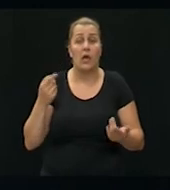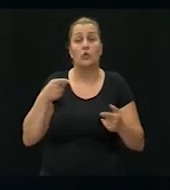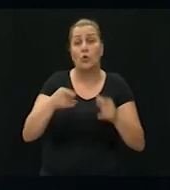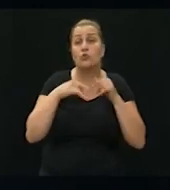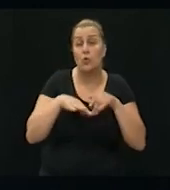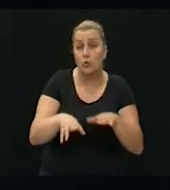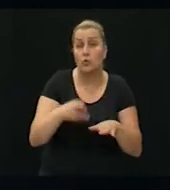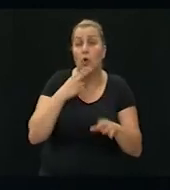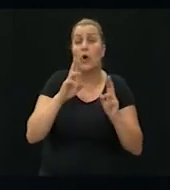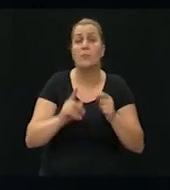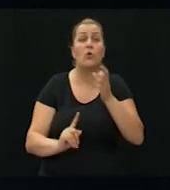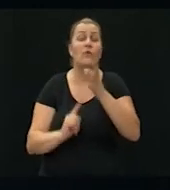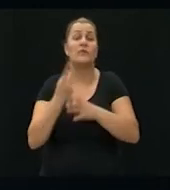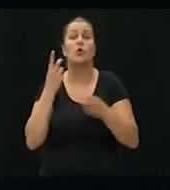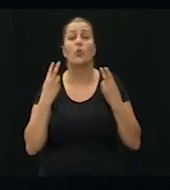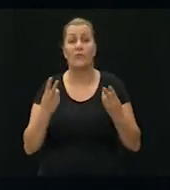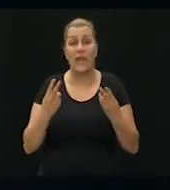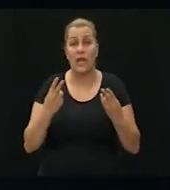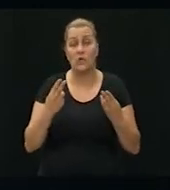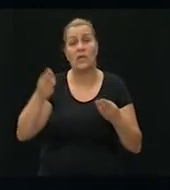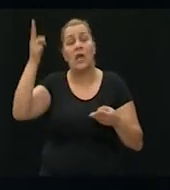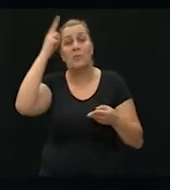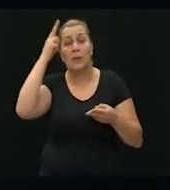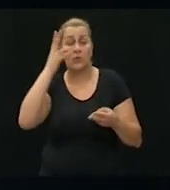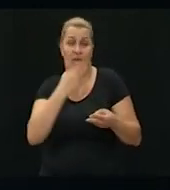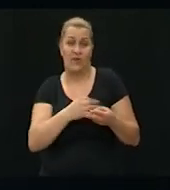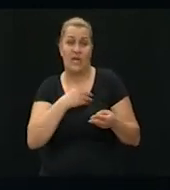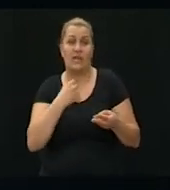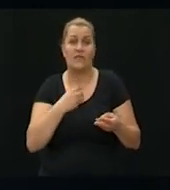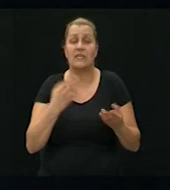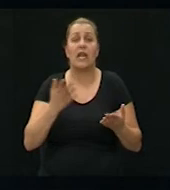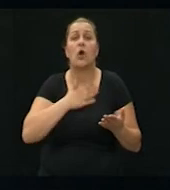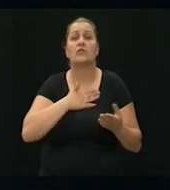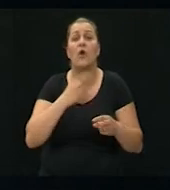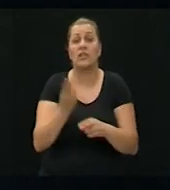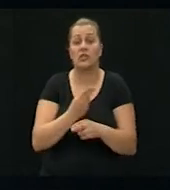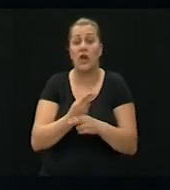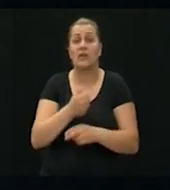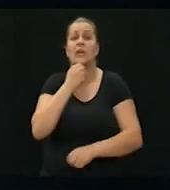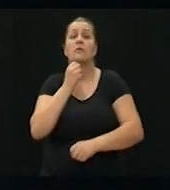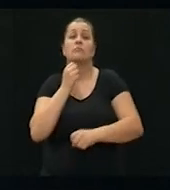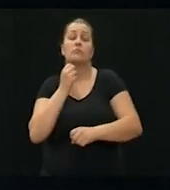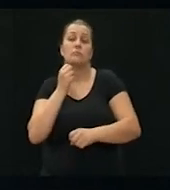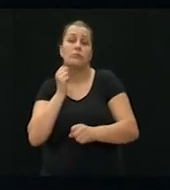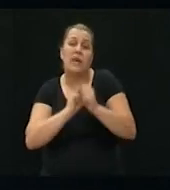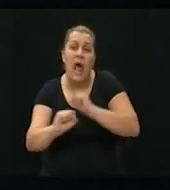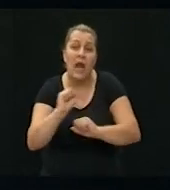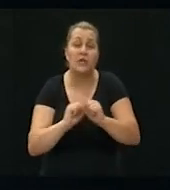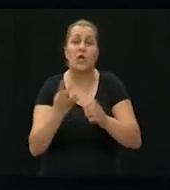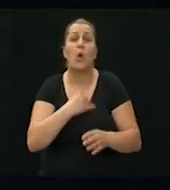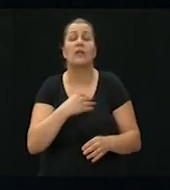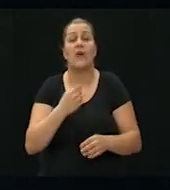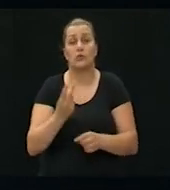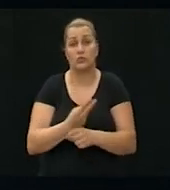puk koji ima vrlo visoku vrijednost prepoznavanja Hrvatske kao svoje države i štiteći je kao hrvatsku